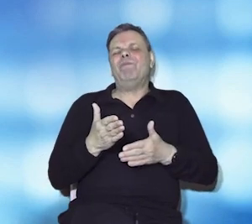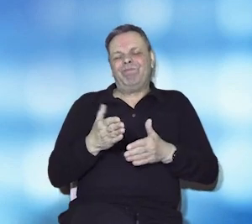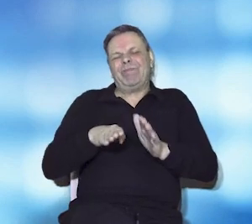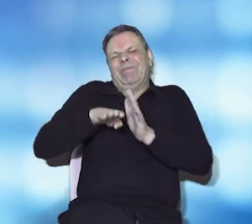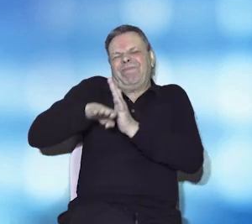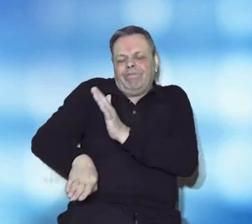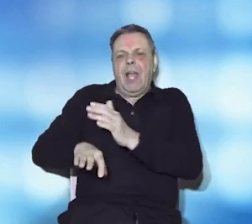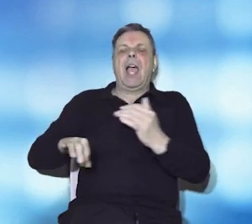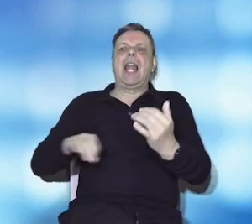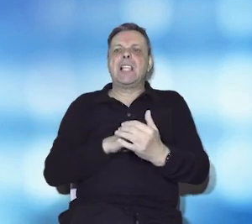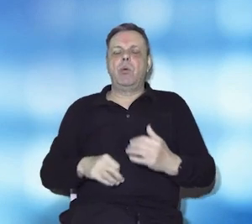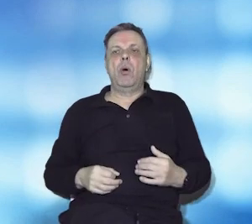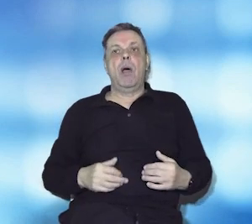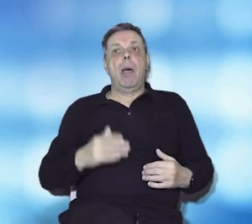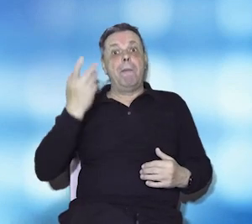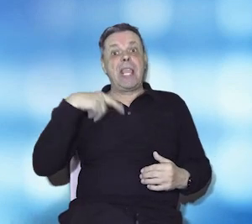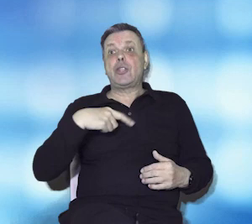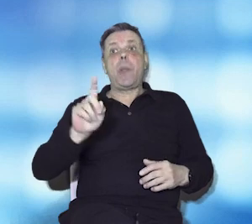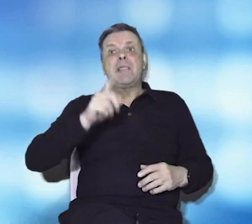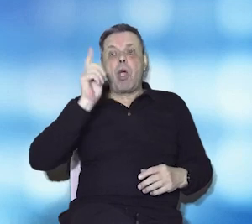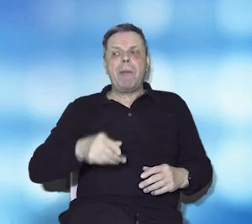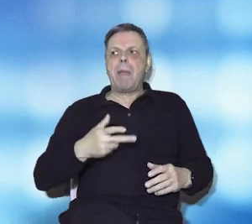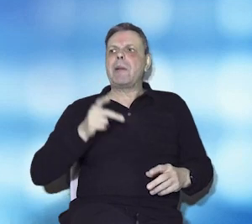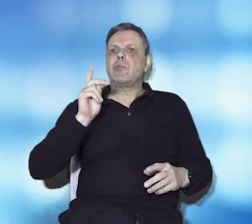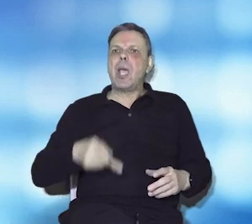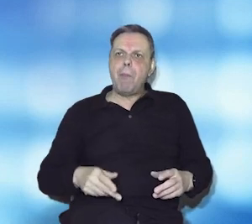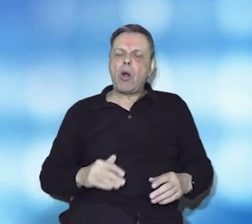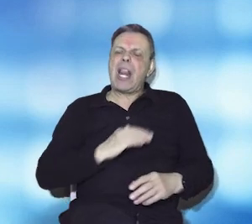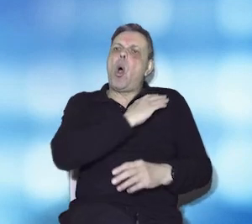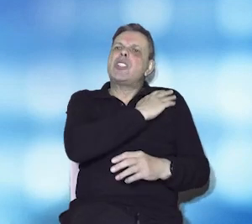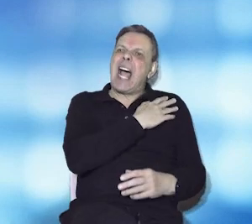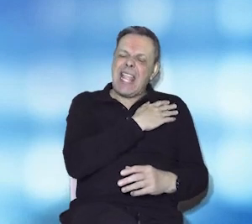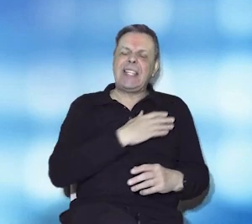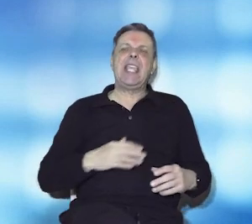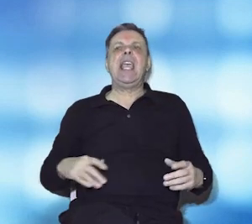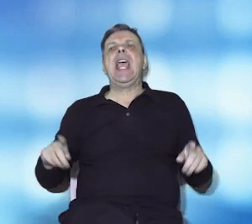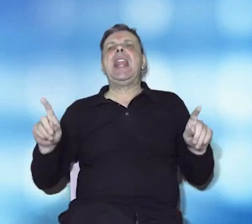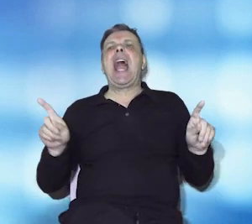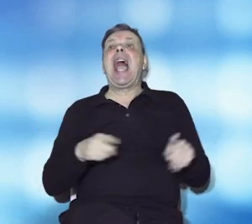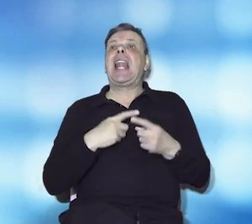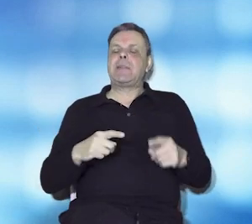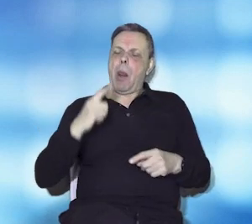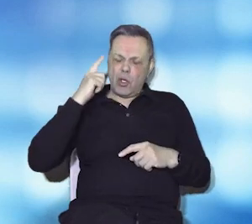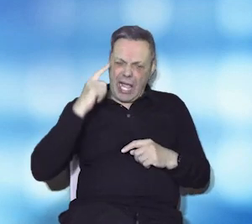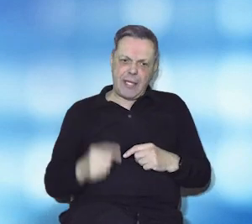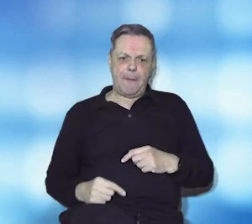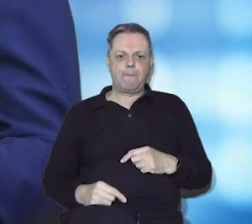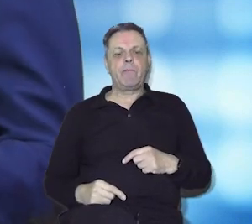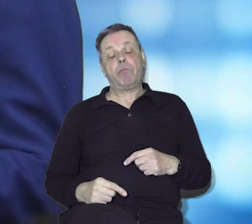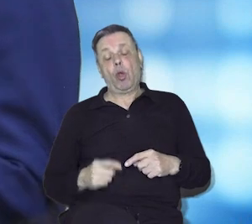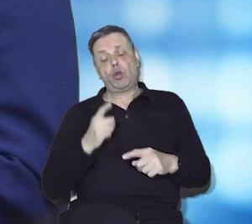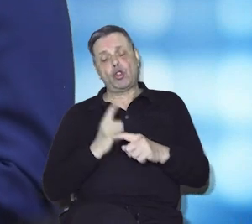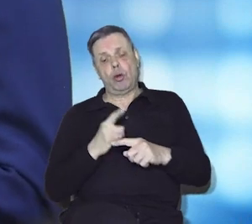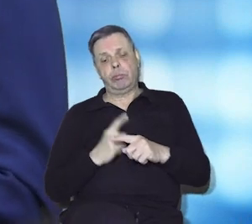glazbu, a prije to nismo imali, pa smo morali se jako slanjati na glazbeno nekako znanje, jel? Točno.